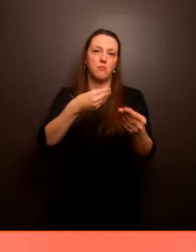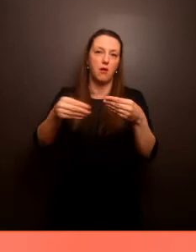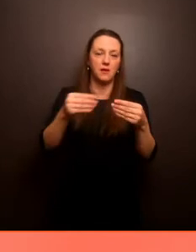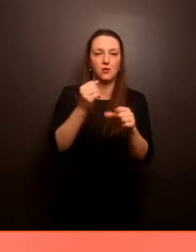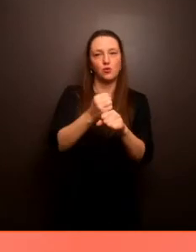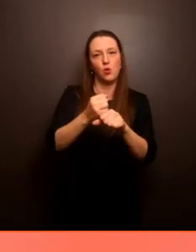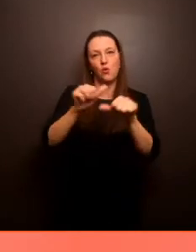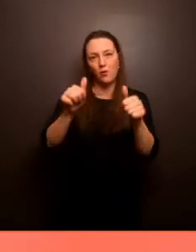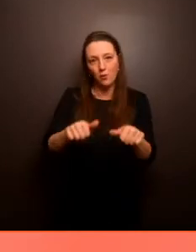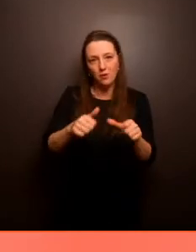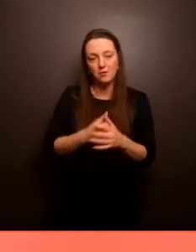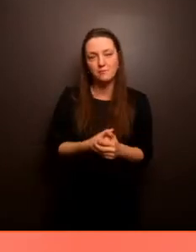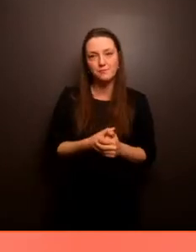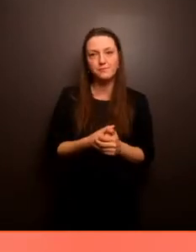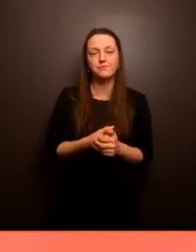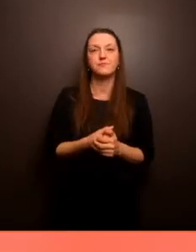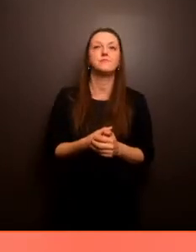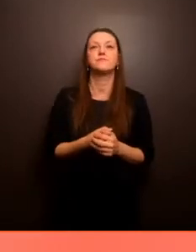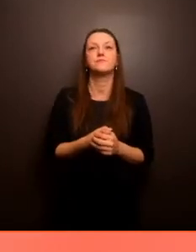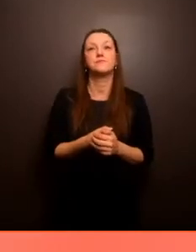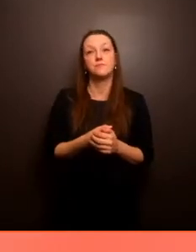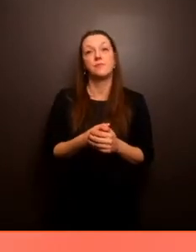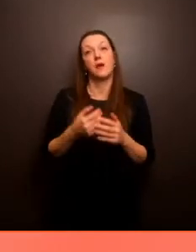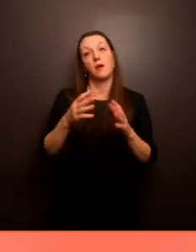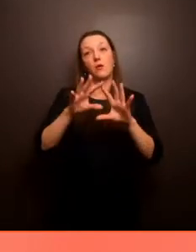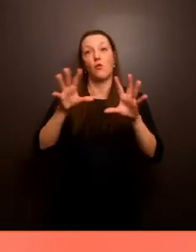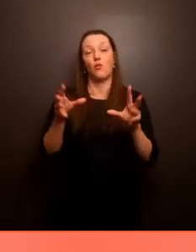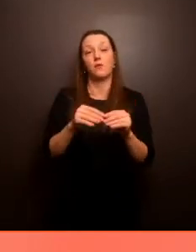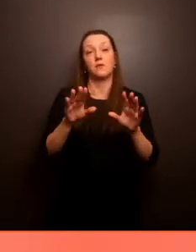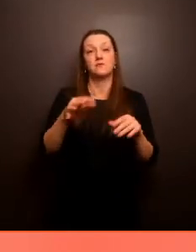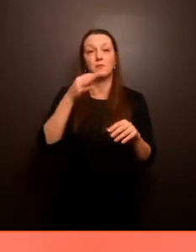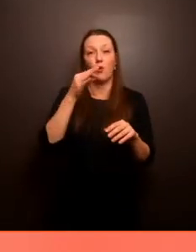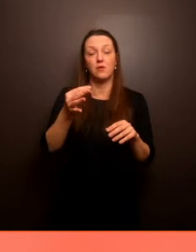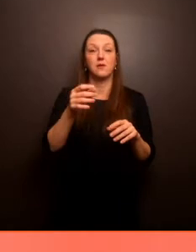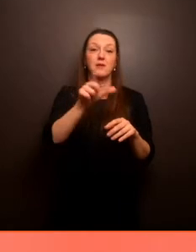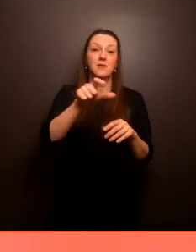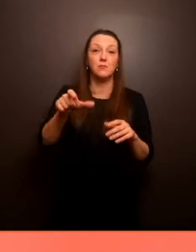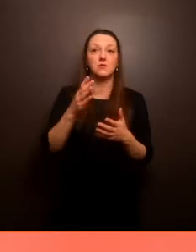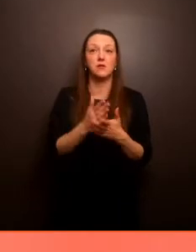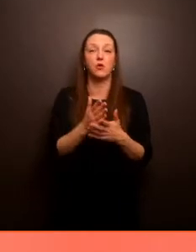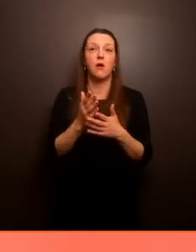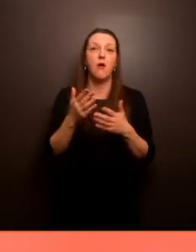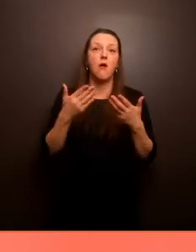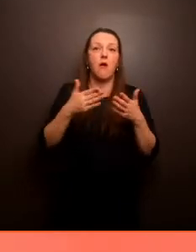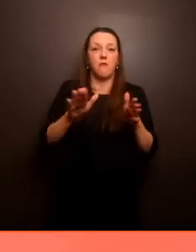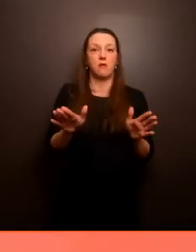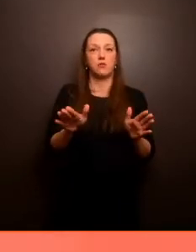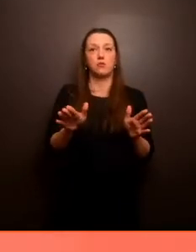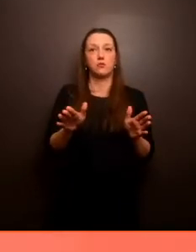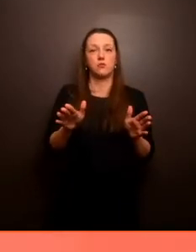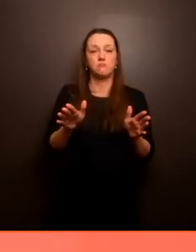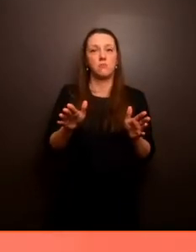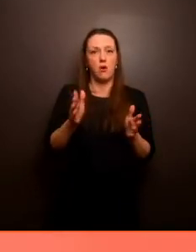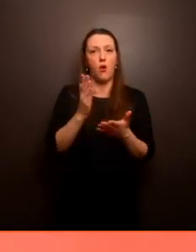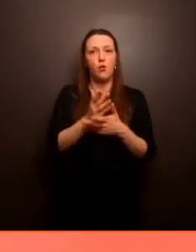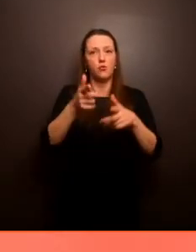et see avatus ja valmisolek neid paindlikke suhteid ja vorme kaaluda on kasvanud kui töövõtjad,